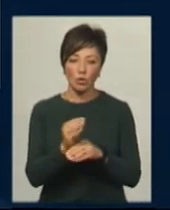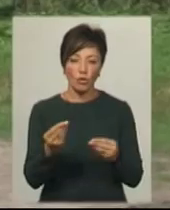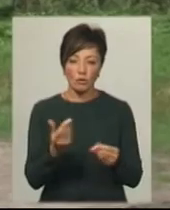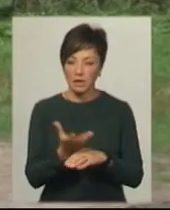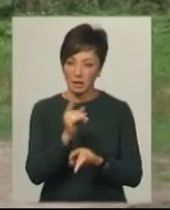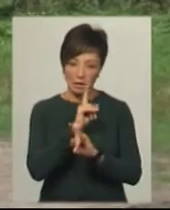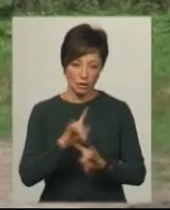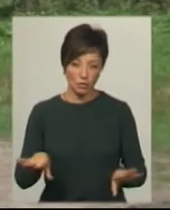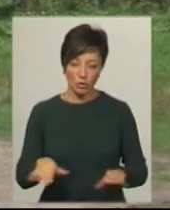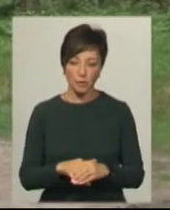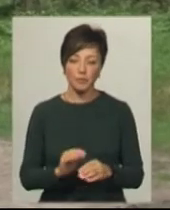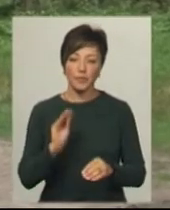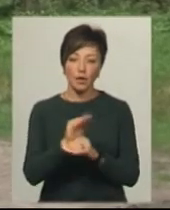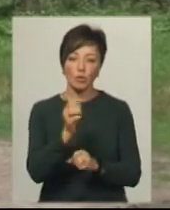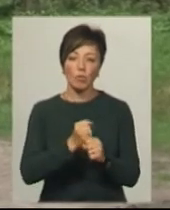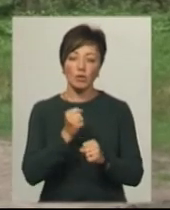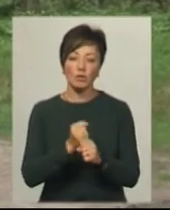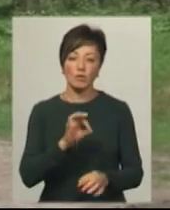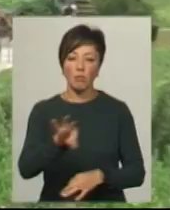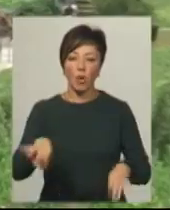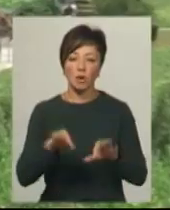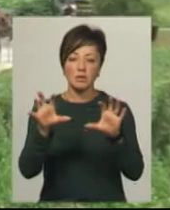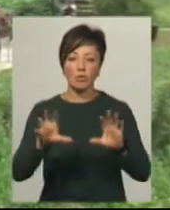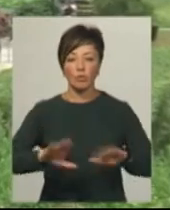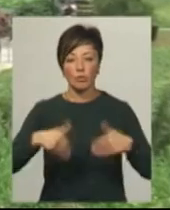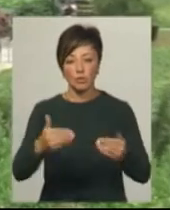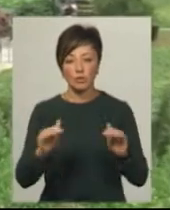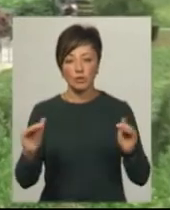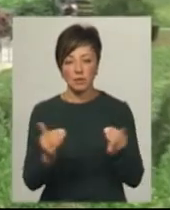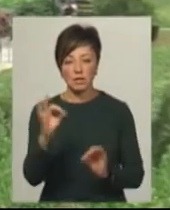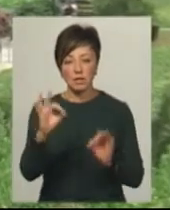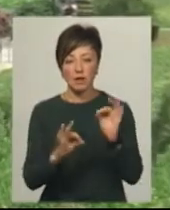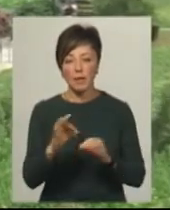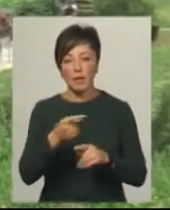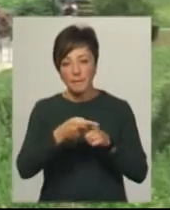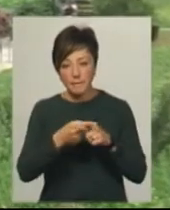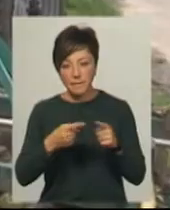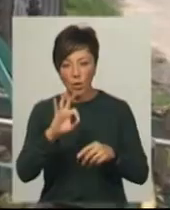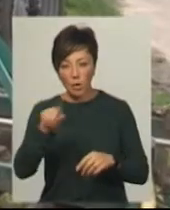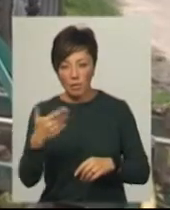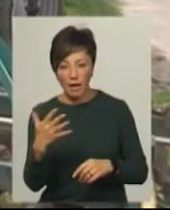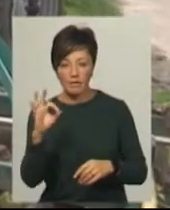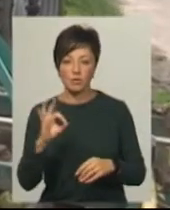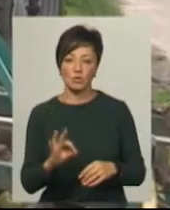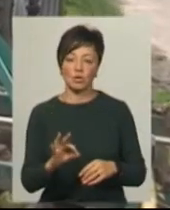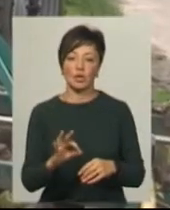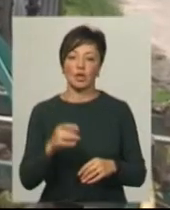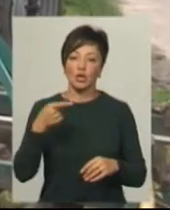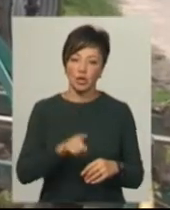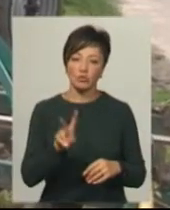платити не будуть. Доопрацьований проект закону, за словами авторів, пропонує зменшити ставку на 0,5% з 5 до 4,5%,